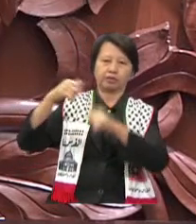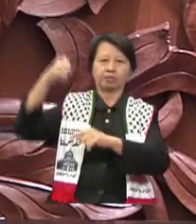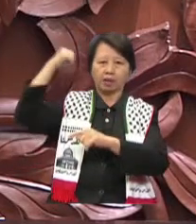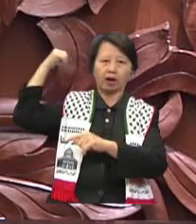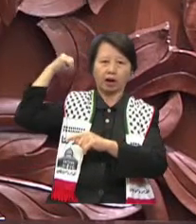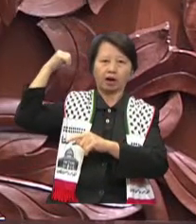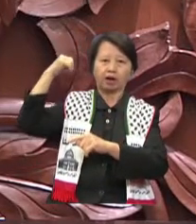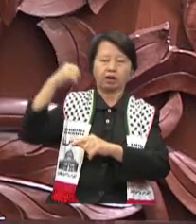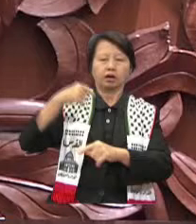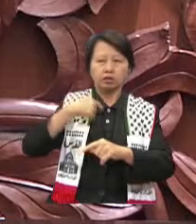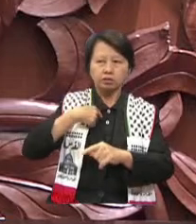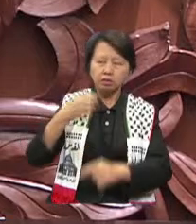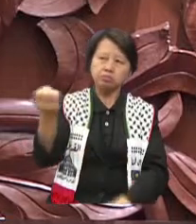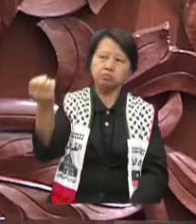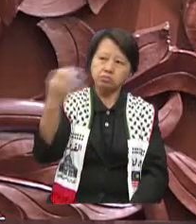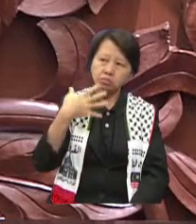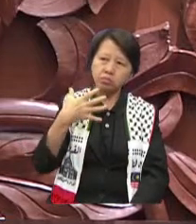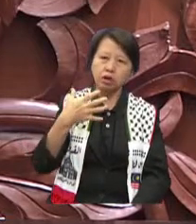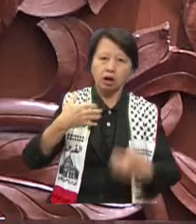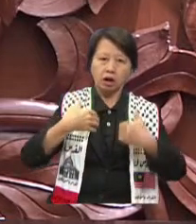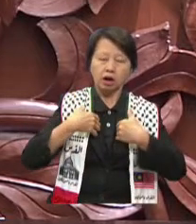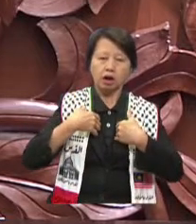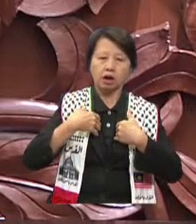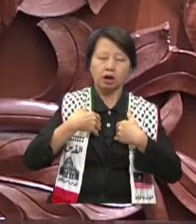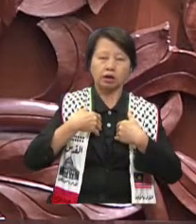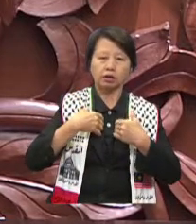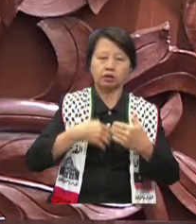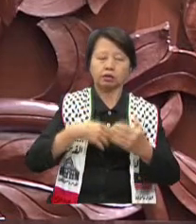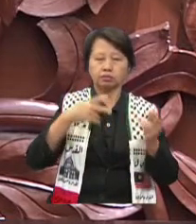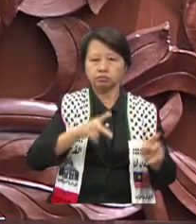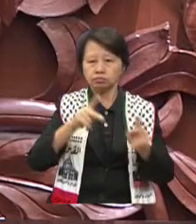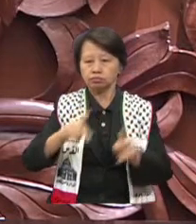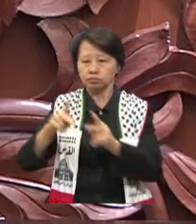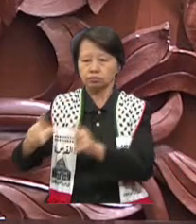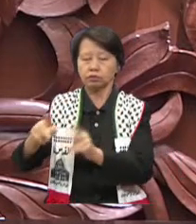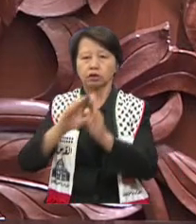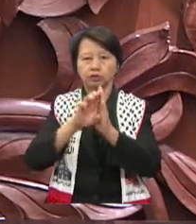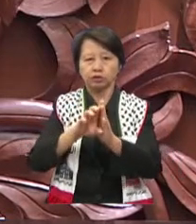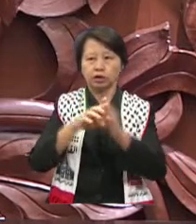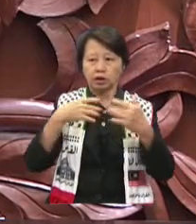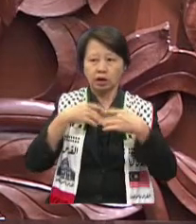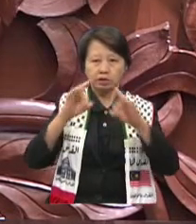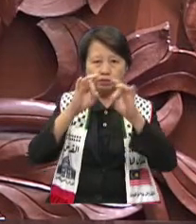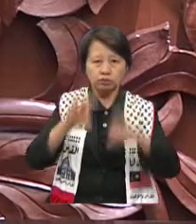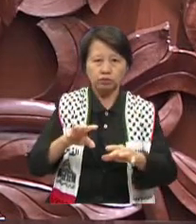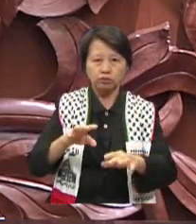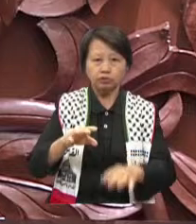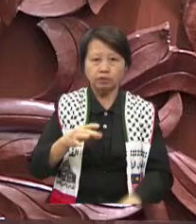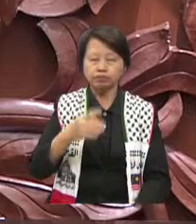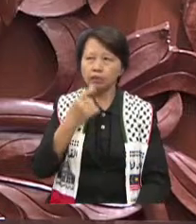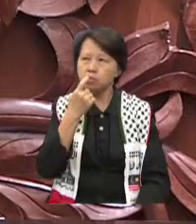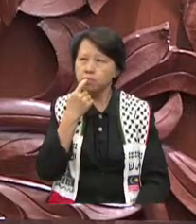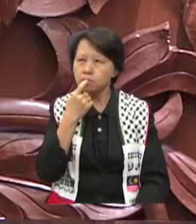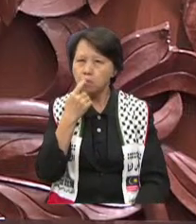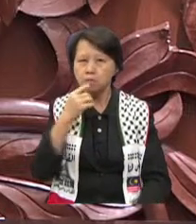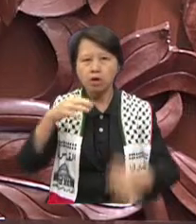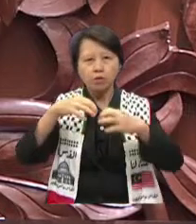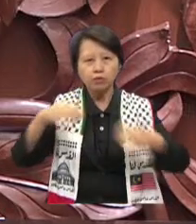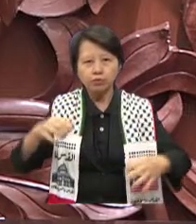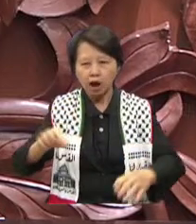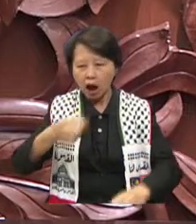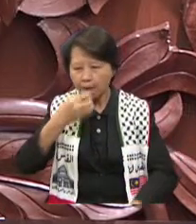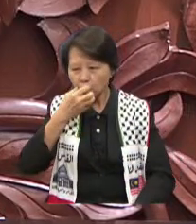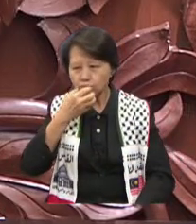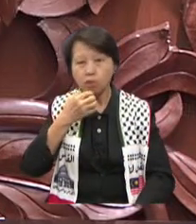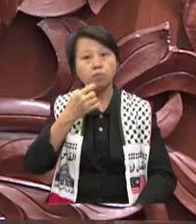saya dimaklumkan beberapa pengisian telah dirancang seperti uji rasa durian